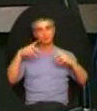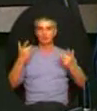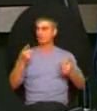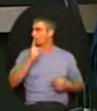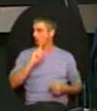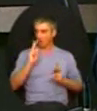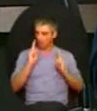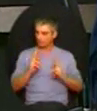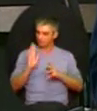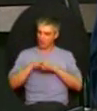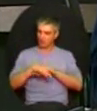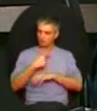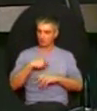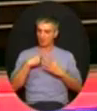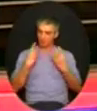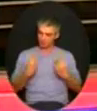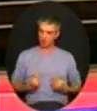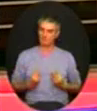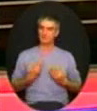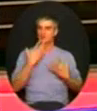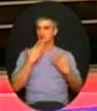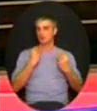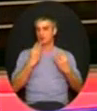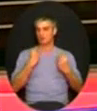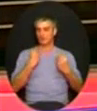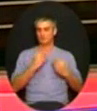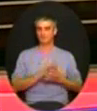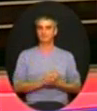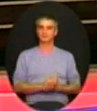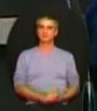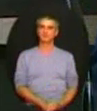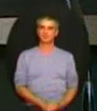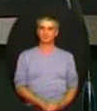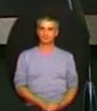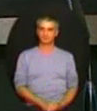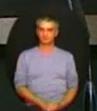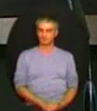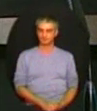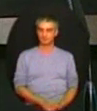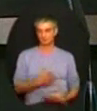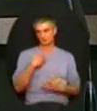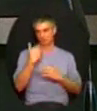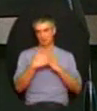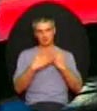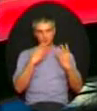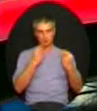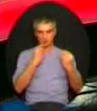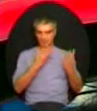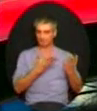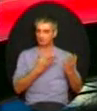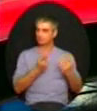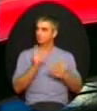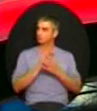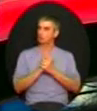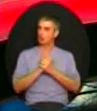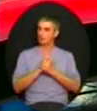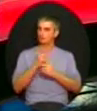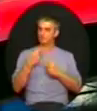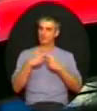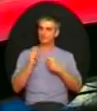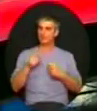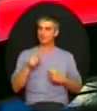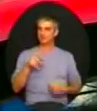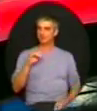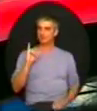אתה לא מפסיק להשפיע עלינו טוב וברכה. תודה רבה לך. אנחנו נאלצים לסיים. תודה רבה לך. שלום לך, חברת